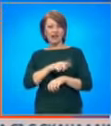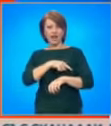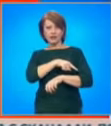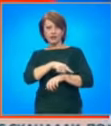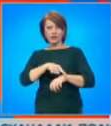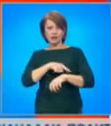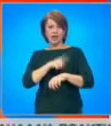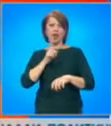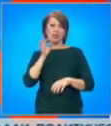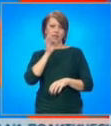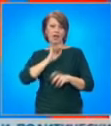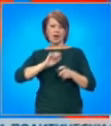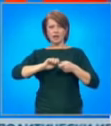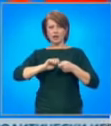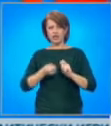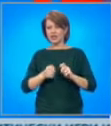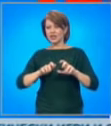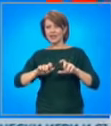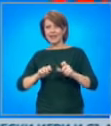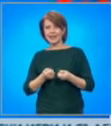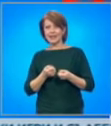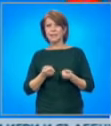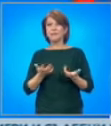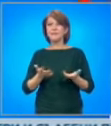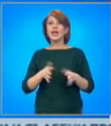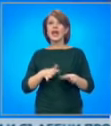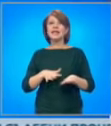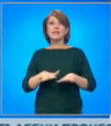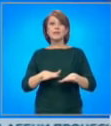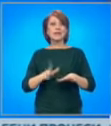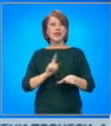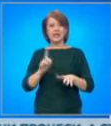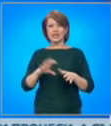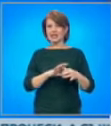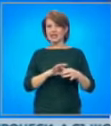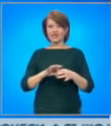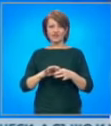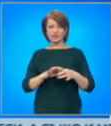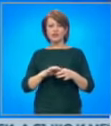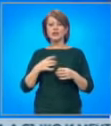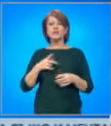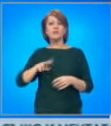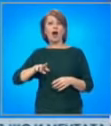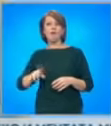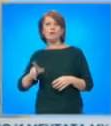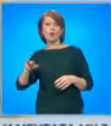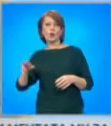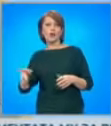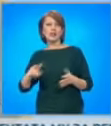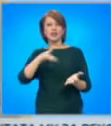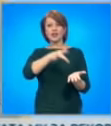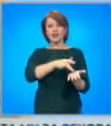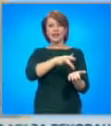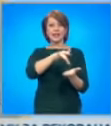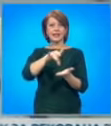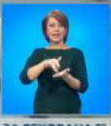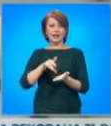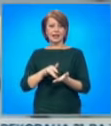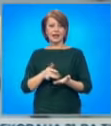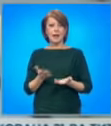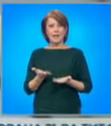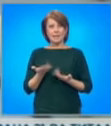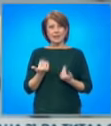Няма материални щети, няма и пострадали. Земетресенията не са свързани помежду си и с различен епицентър. Малко